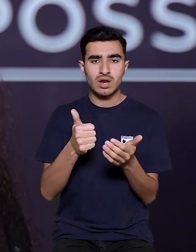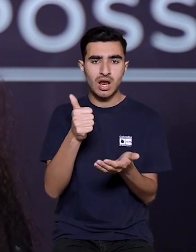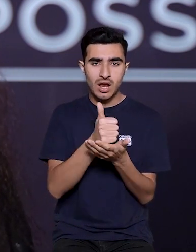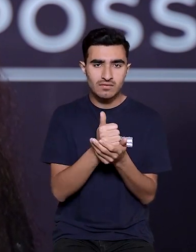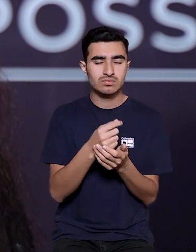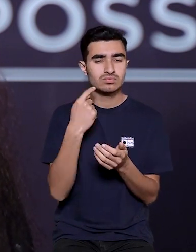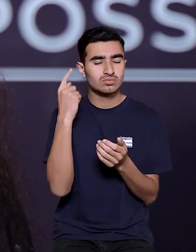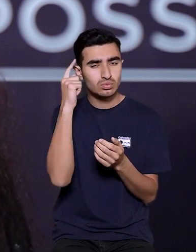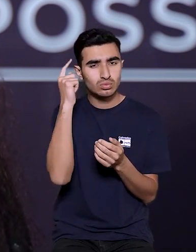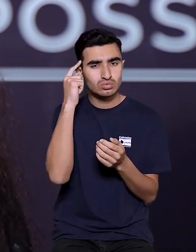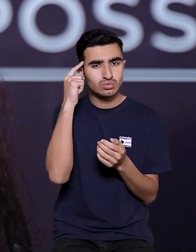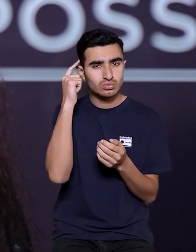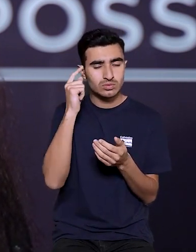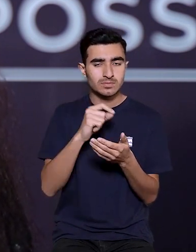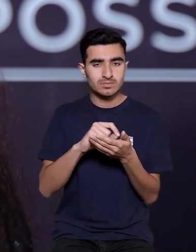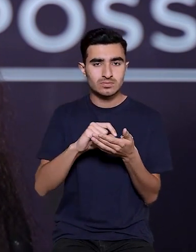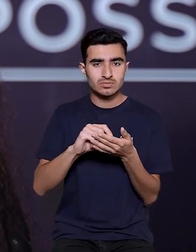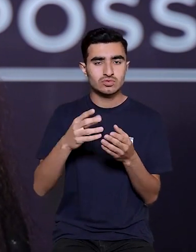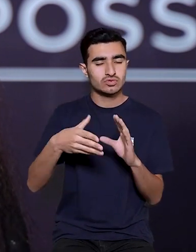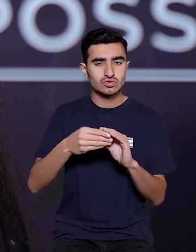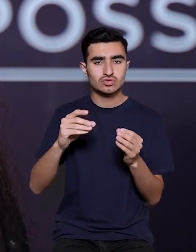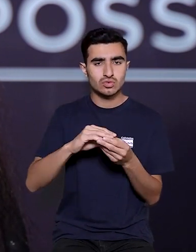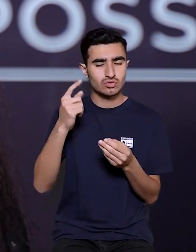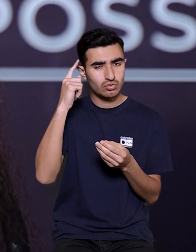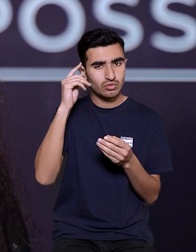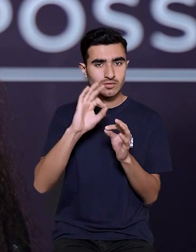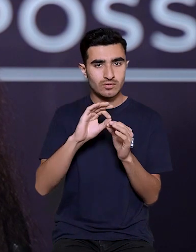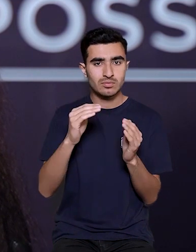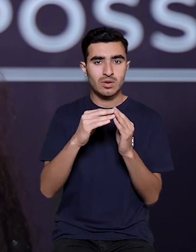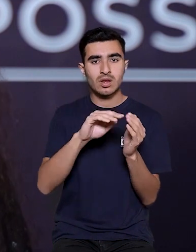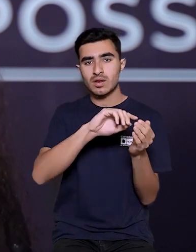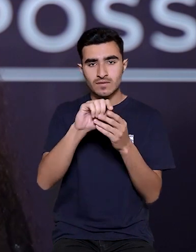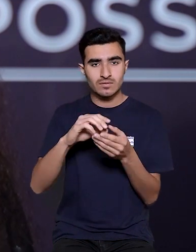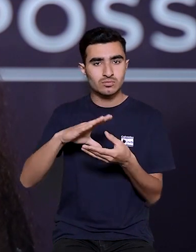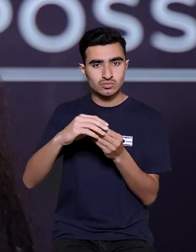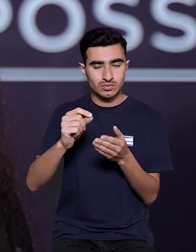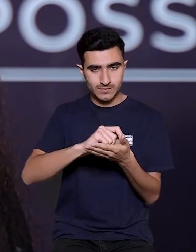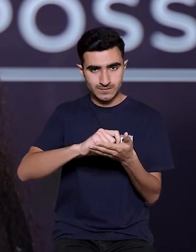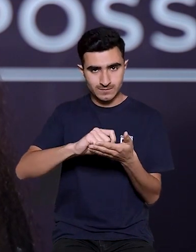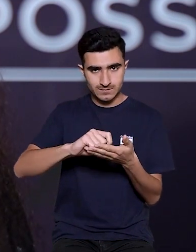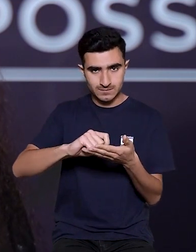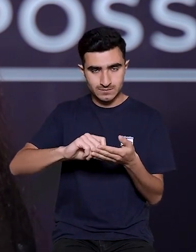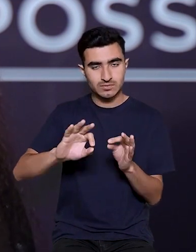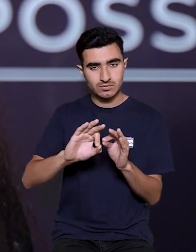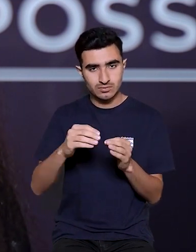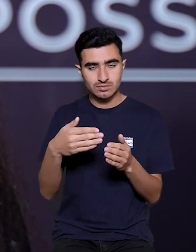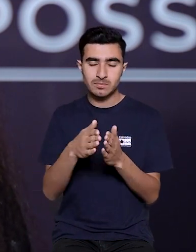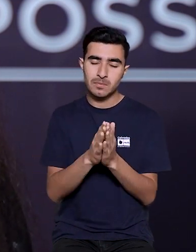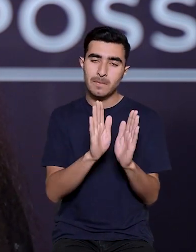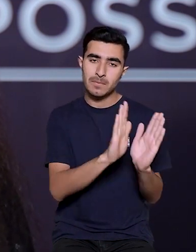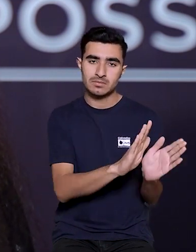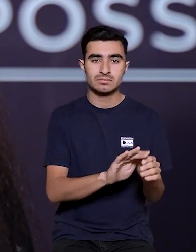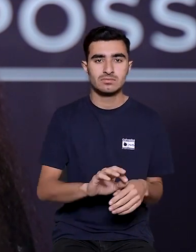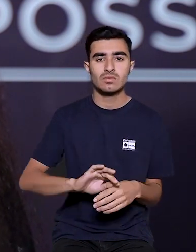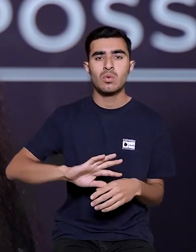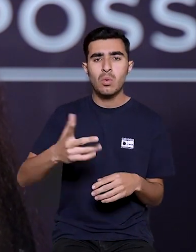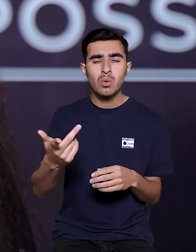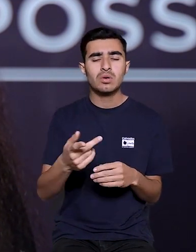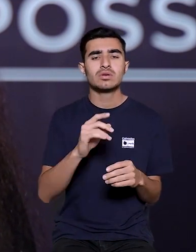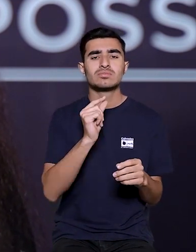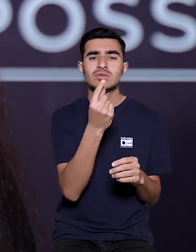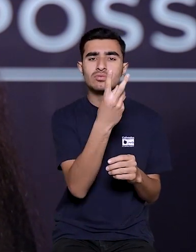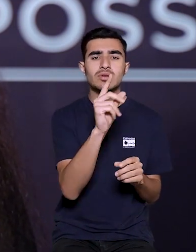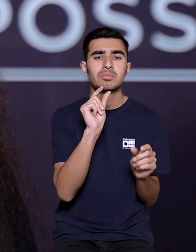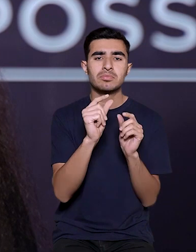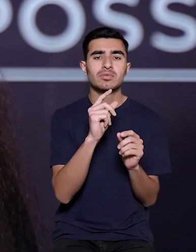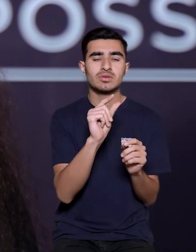डाली। घर आके उस कहानी को कागज़ के ऊपर लिख दिया और लिख कर कहीं रख दिया। कभी कभार एक आधी दफ़ा किसी को वो